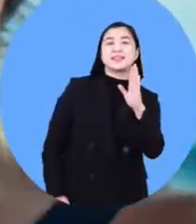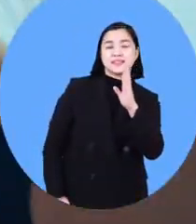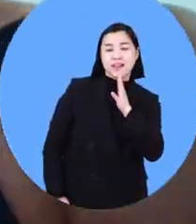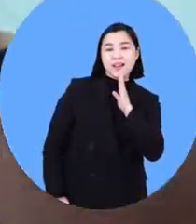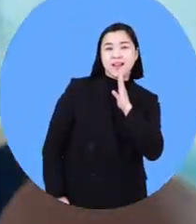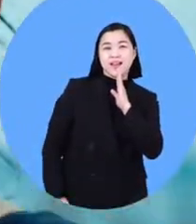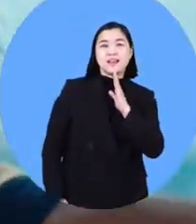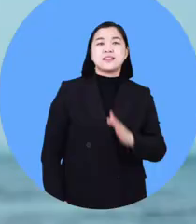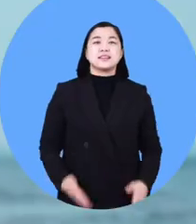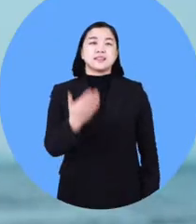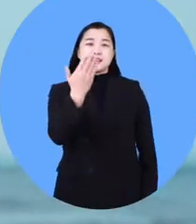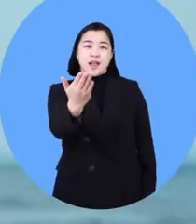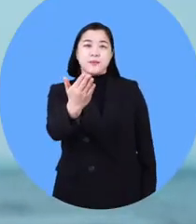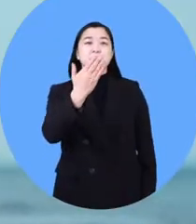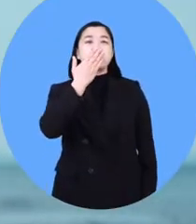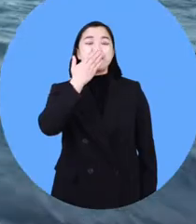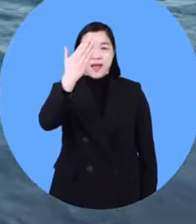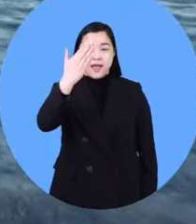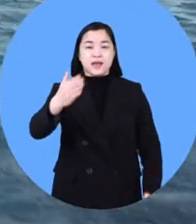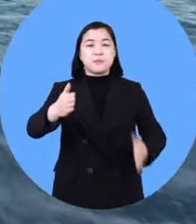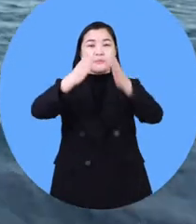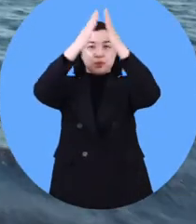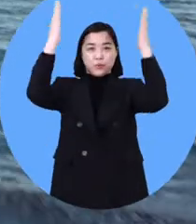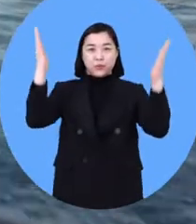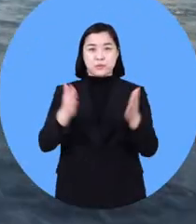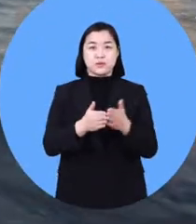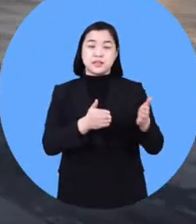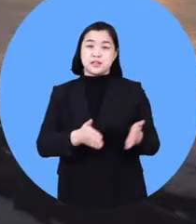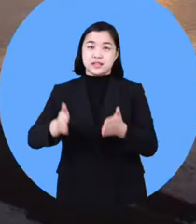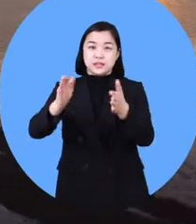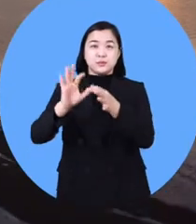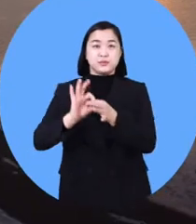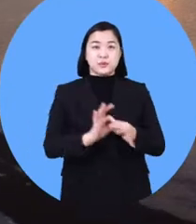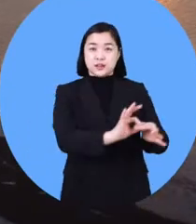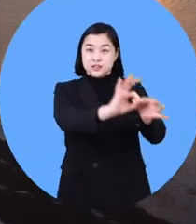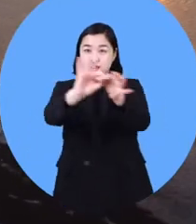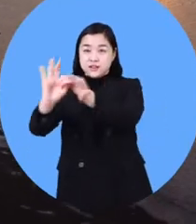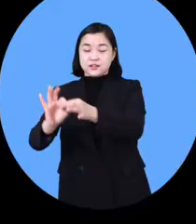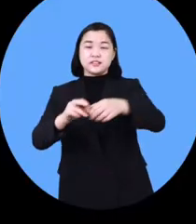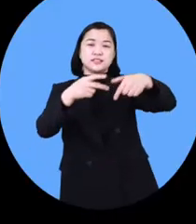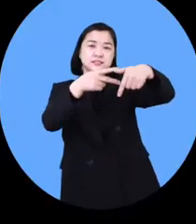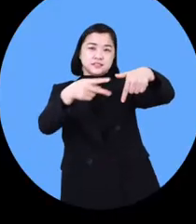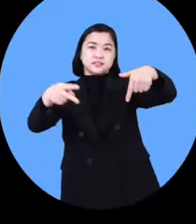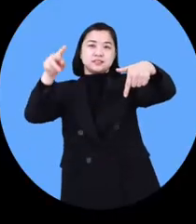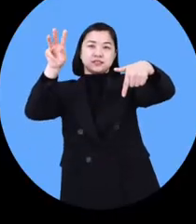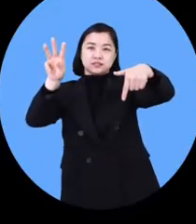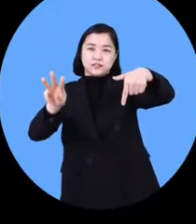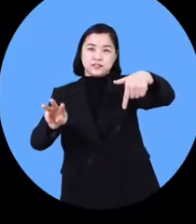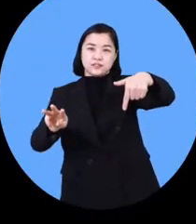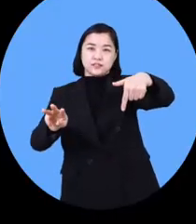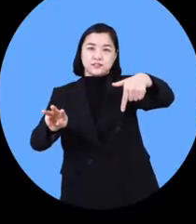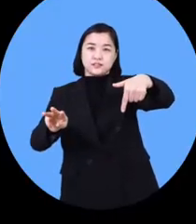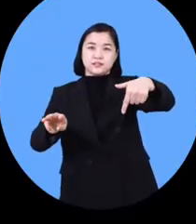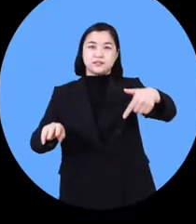돼. 당신도 돼. 모든 길이 통하는 인천이니까. Always 인천.